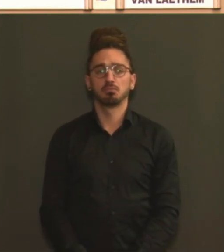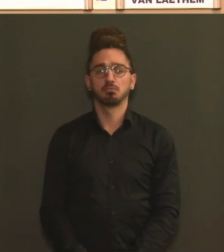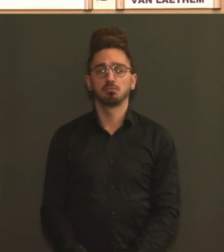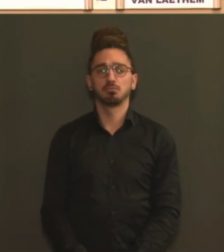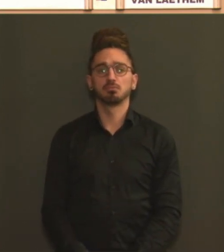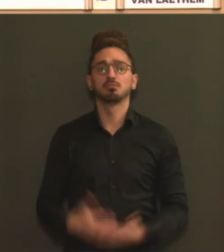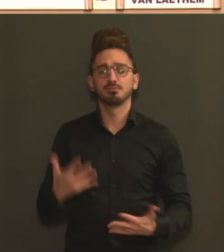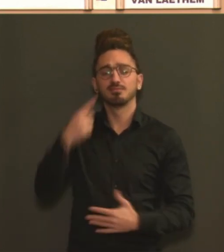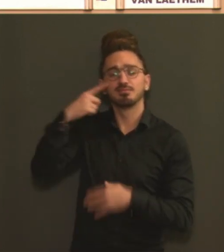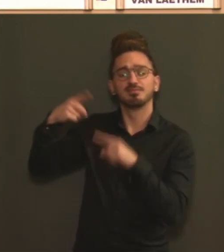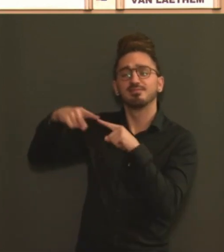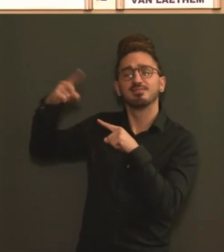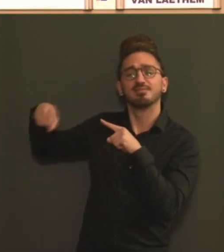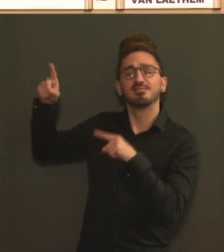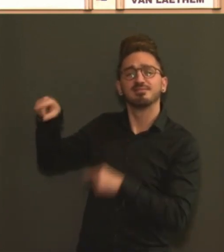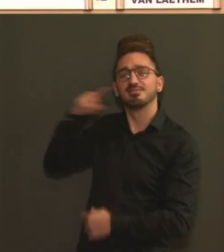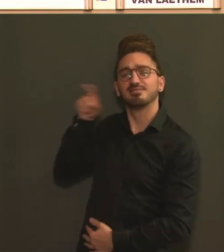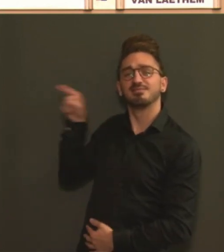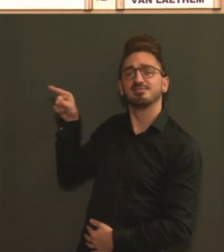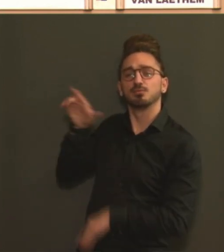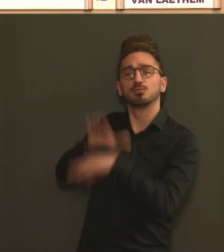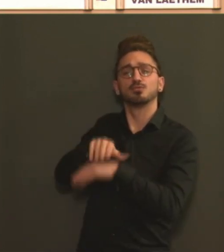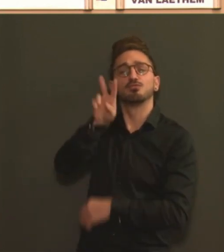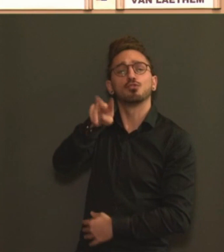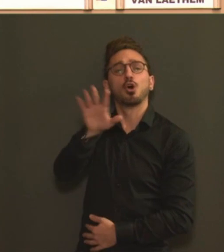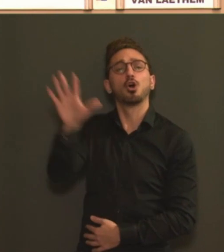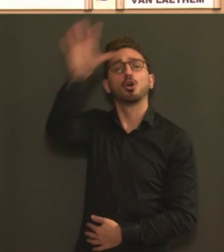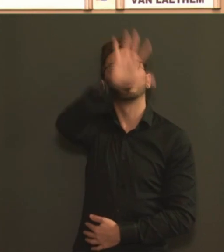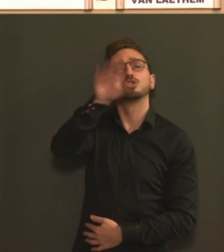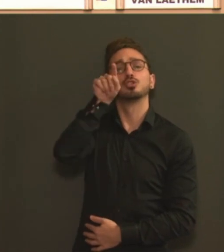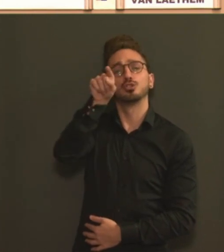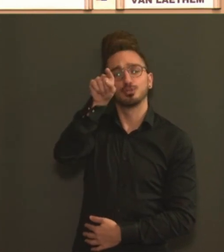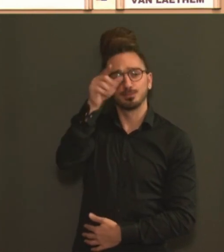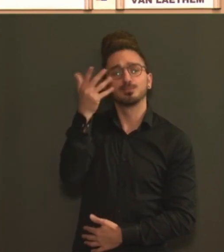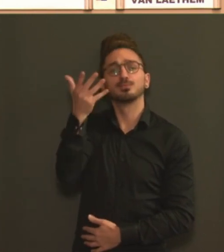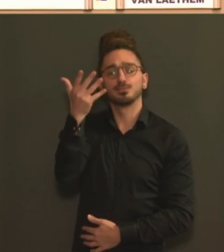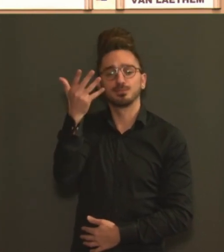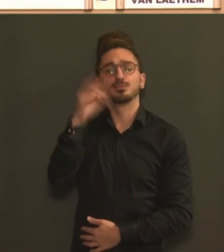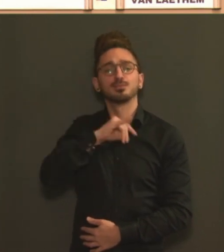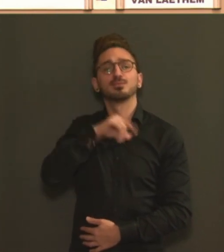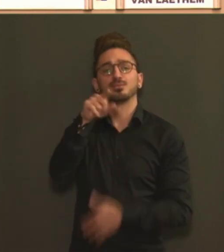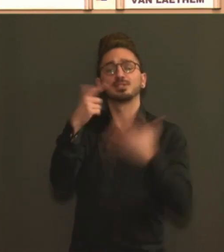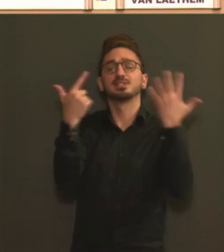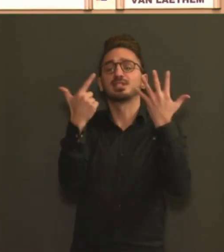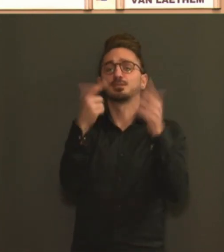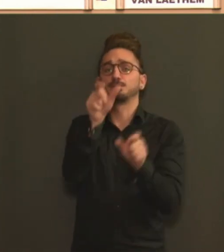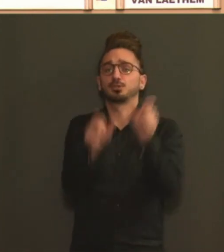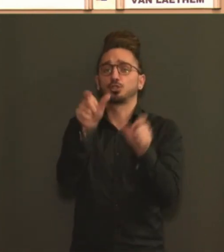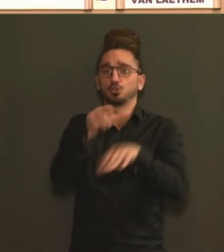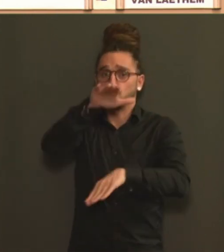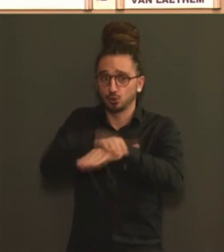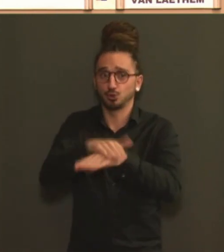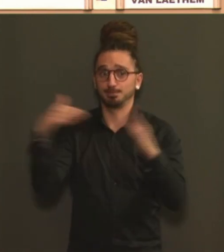vous, on est en Flandre passé de 7 personnes pour 1000 résidents qui